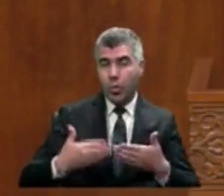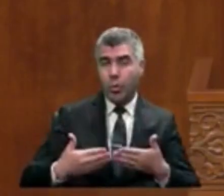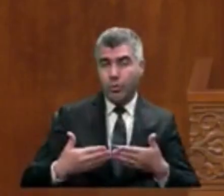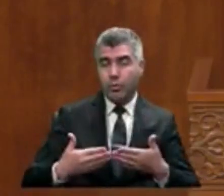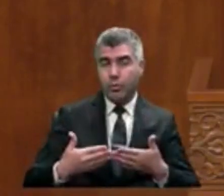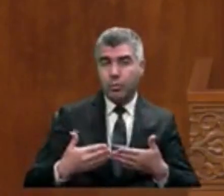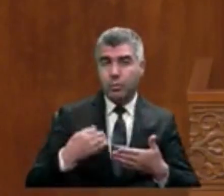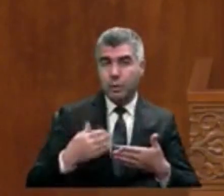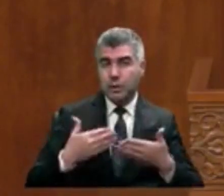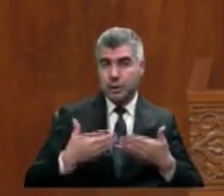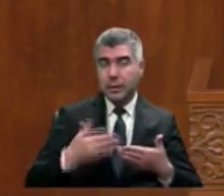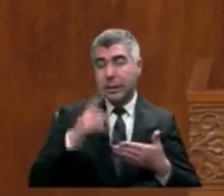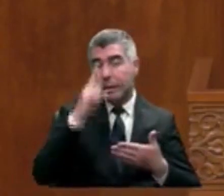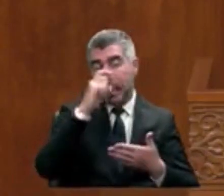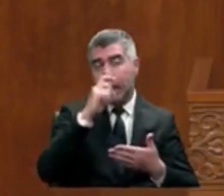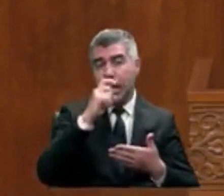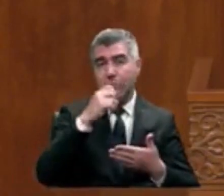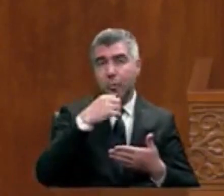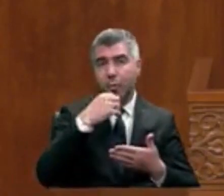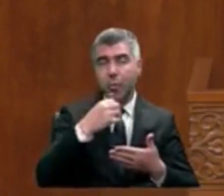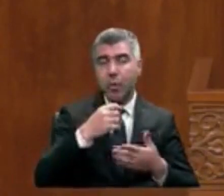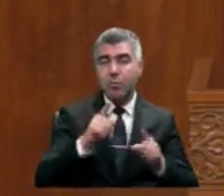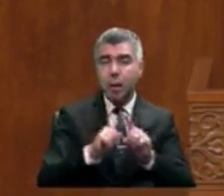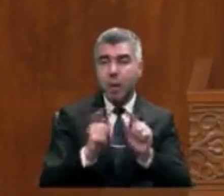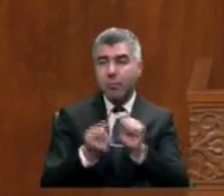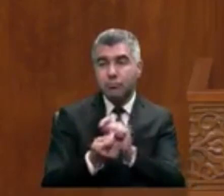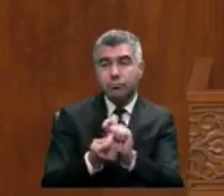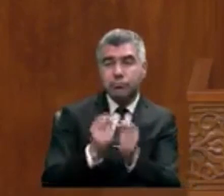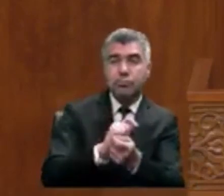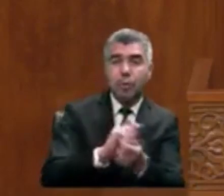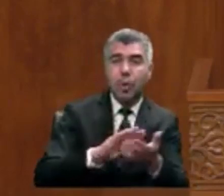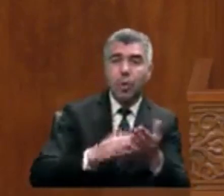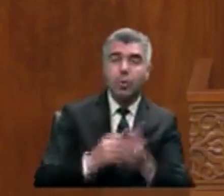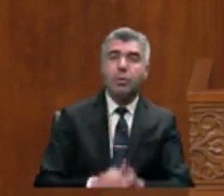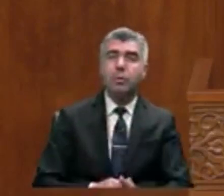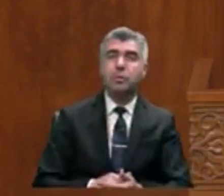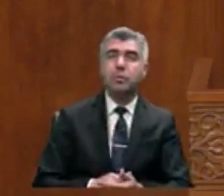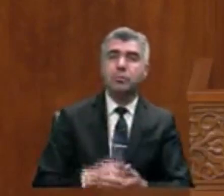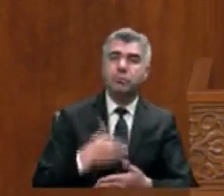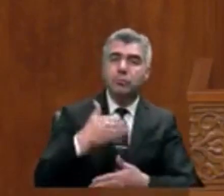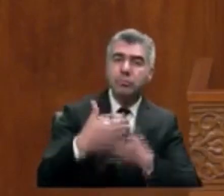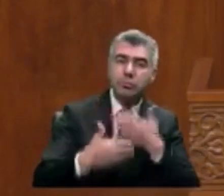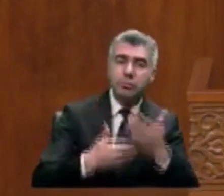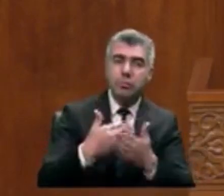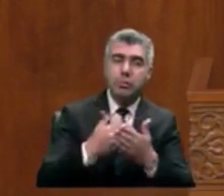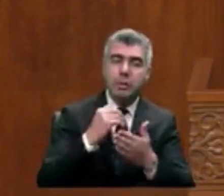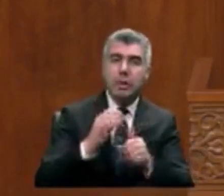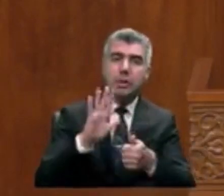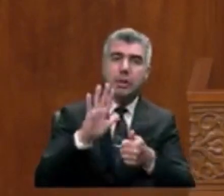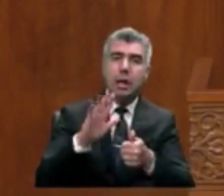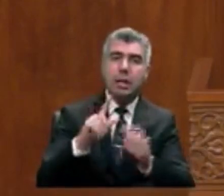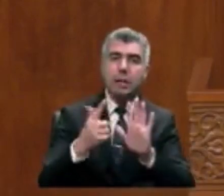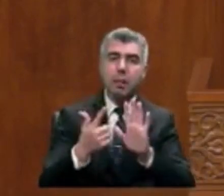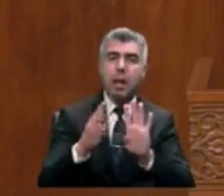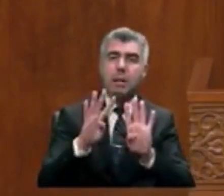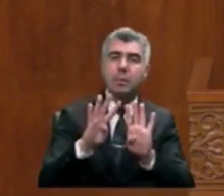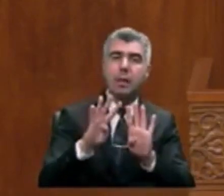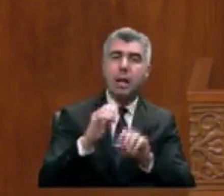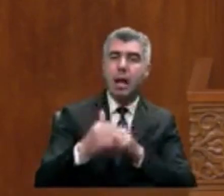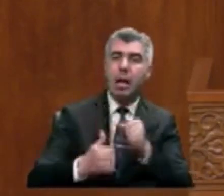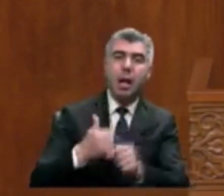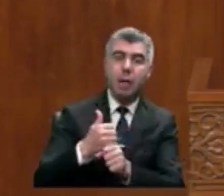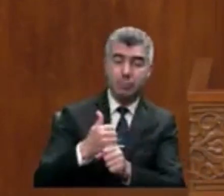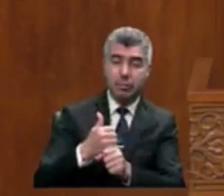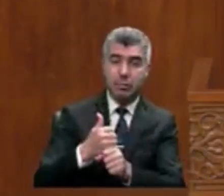فه الظرفيه هذه وراكم تشوفوا التحولات اللي كاينه وغادي يسالي الاطروحه دياله سنين ولا سب سنين ولا سنين من